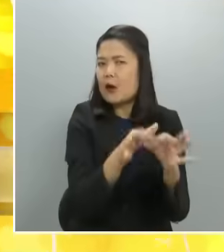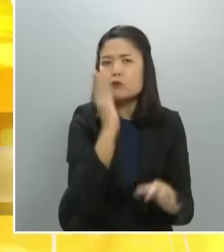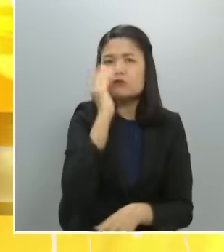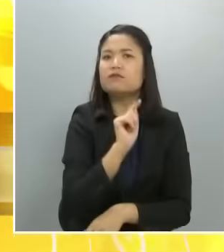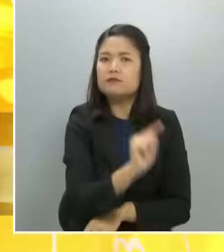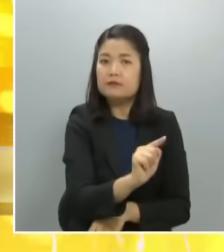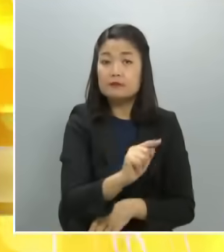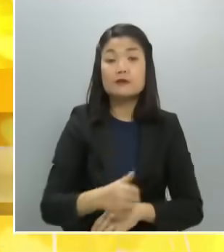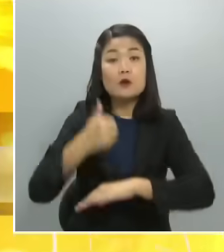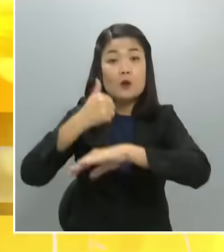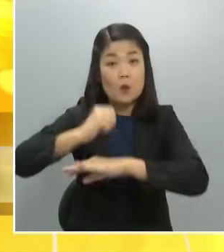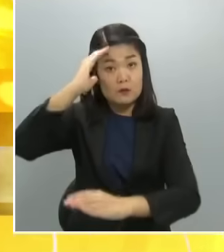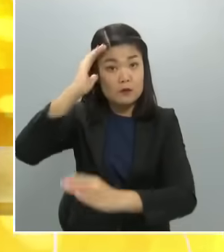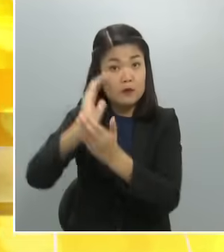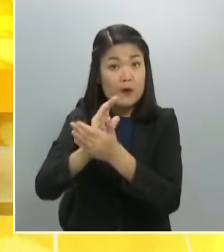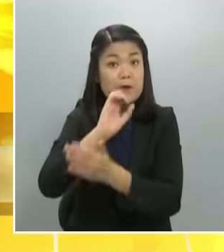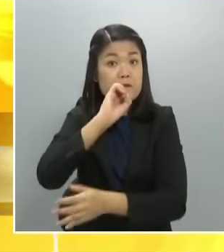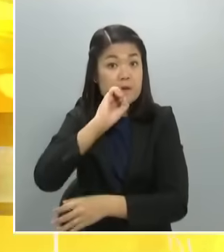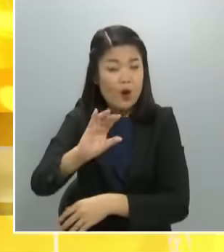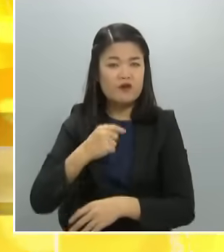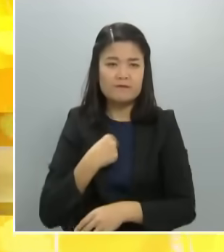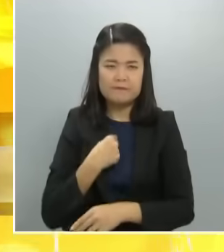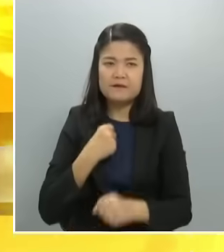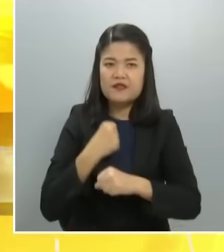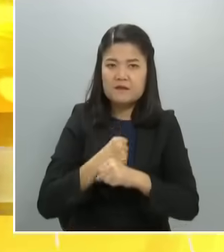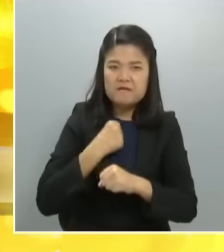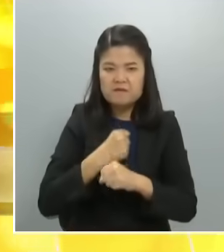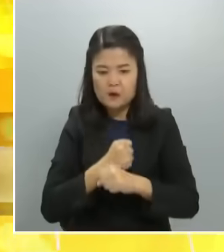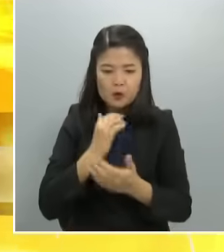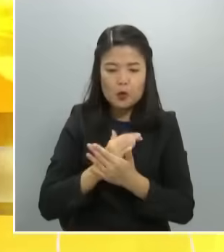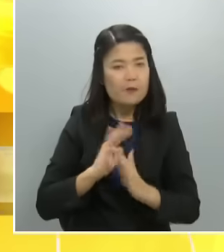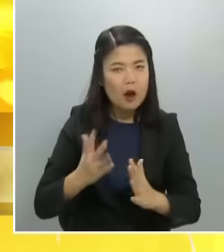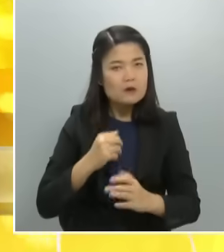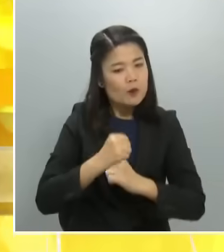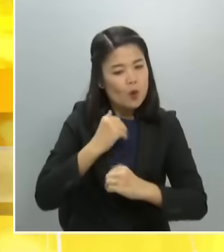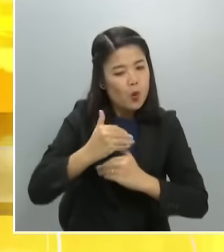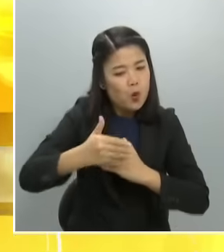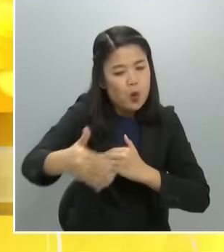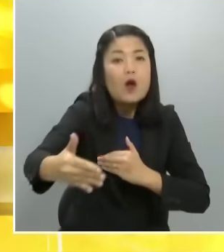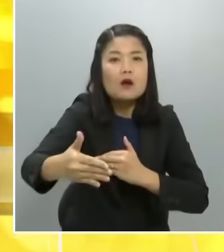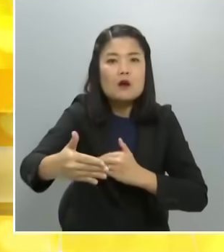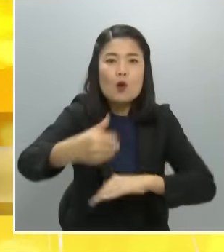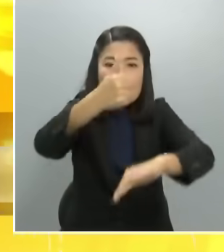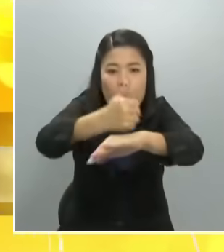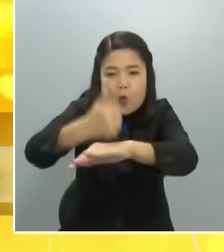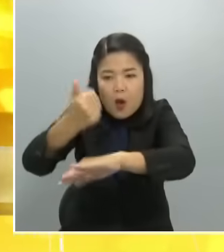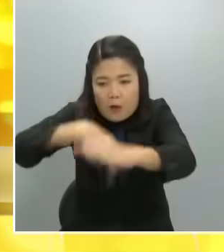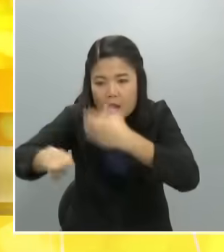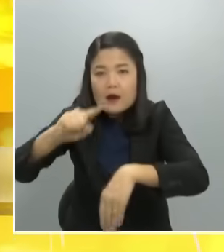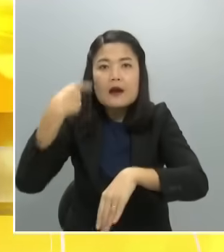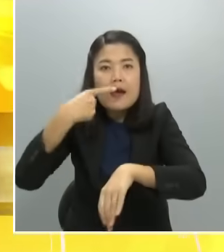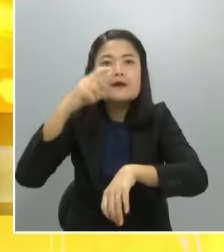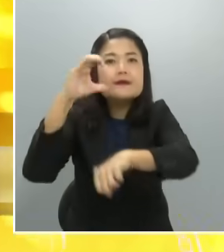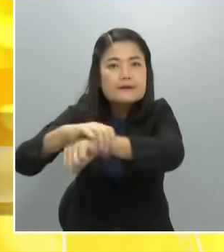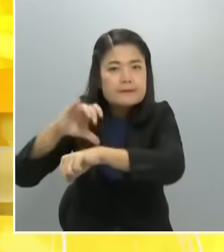ร.หรือพี่ต่อยืนยันว่าจะดำเนินการไม่หยุดแค่นี้จะขยายผลถึงหัวหน้าขบวนการซึ่งคาดว่าเป็นคนต่างชา